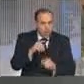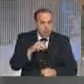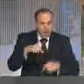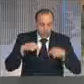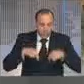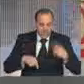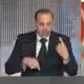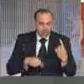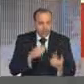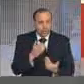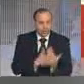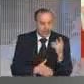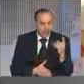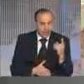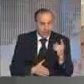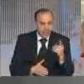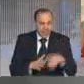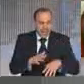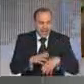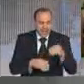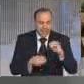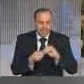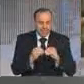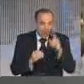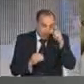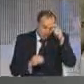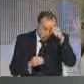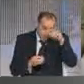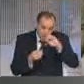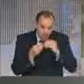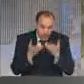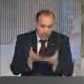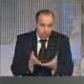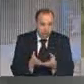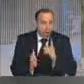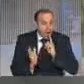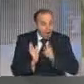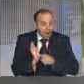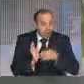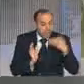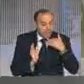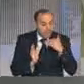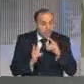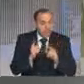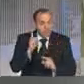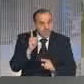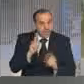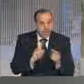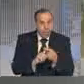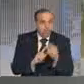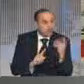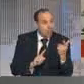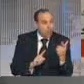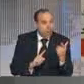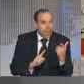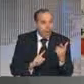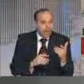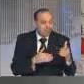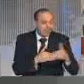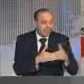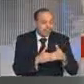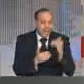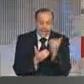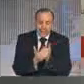الحكومه المقبله لاخراج البلاد من الوضعيه الراهنه واتخاذ قرارات عاجله تهم بالاساس الجوانب